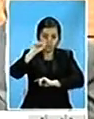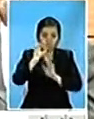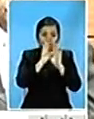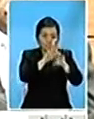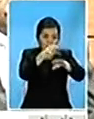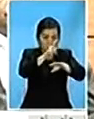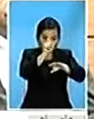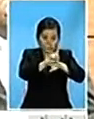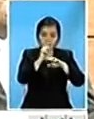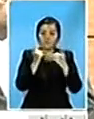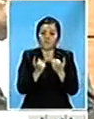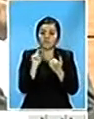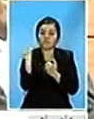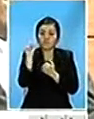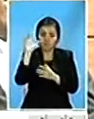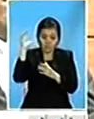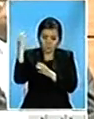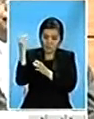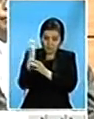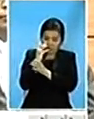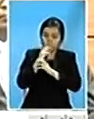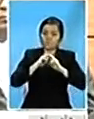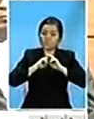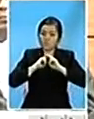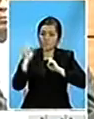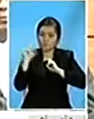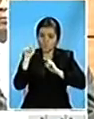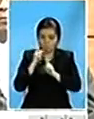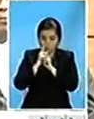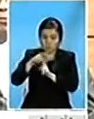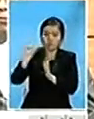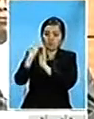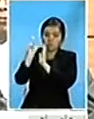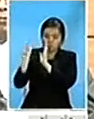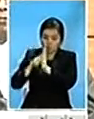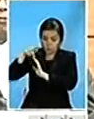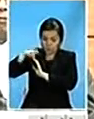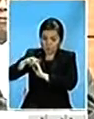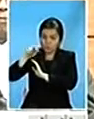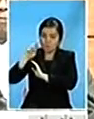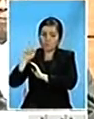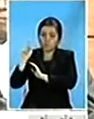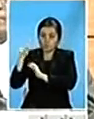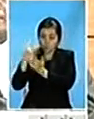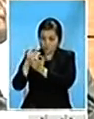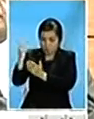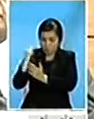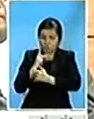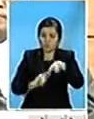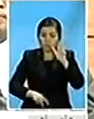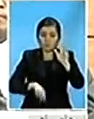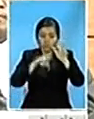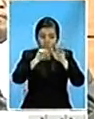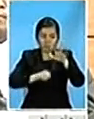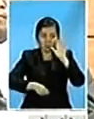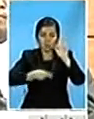ว่าเมื่อเราบังคับตัวเองจากพ.ร.ก.กู้เงิน 350,000 ล้านว่าจะต้องกู้ภายใน